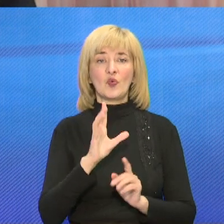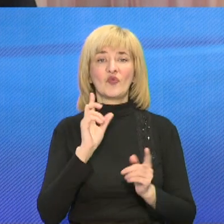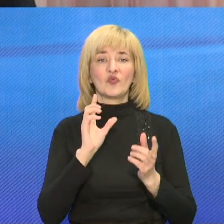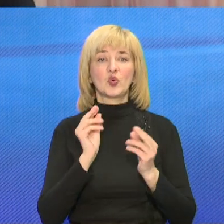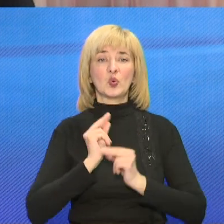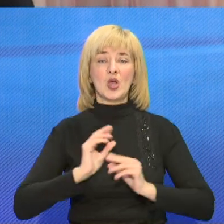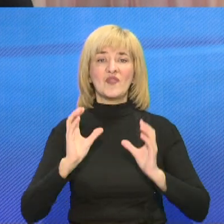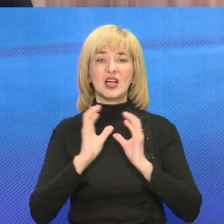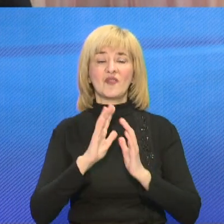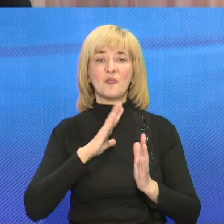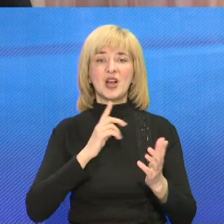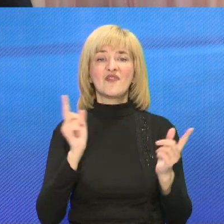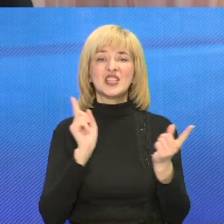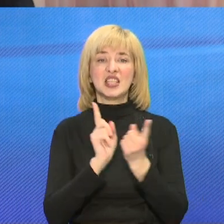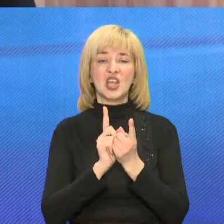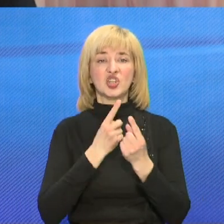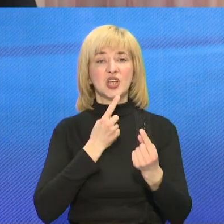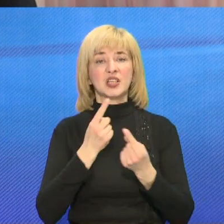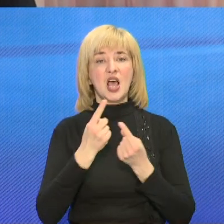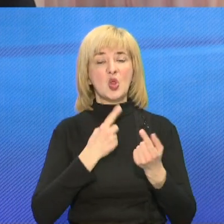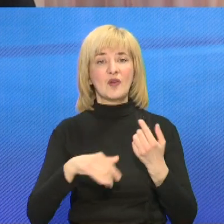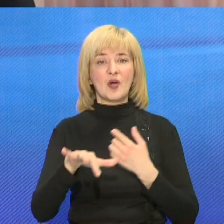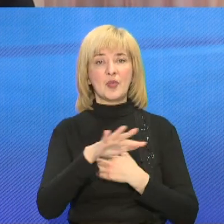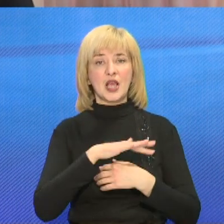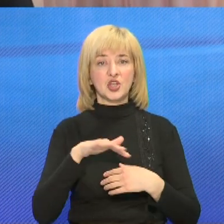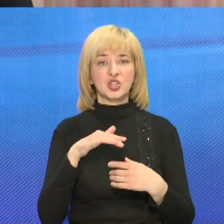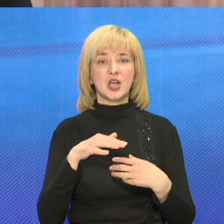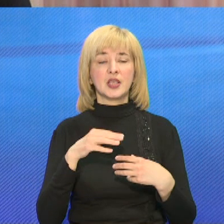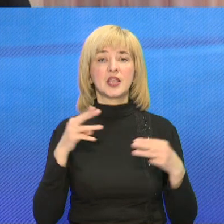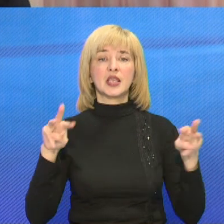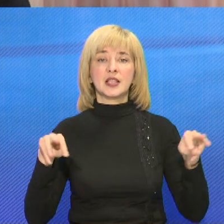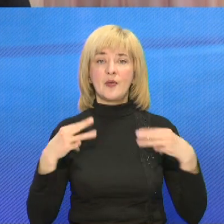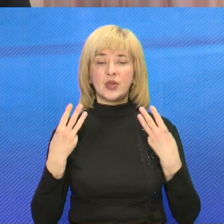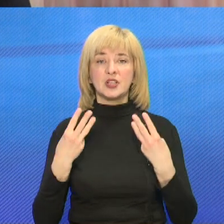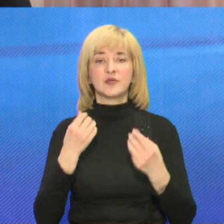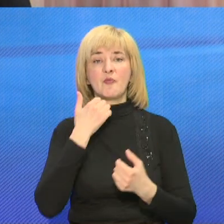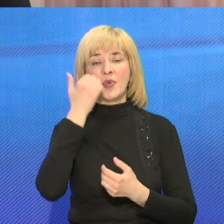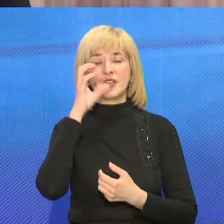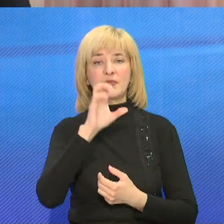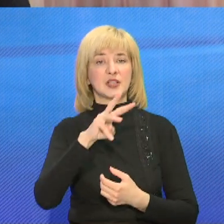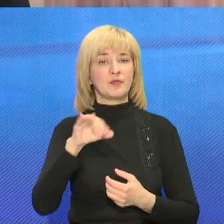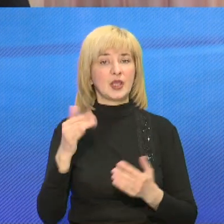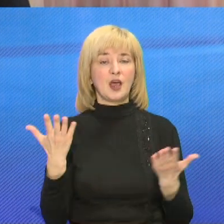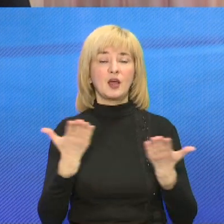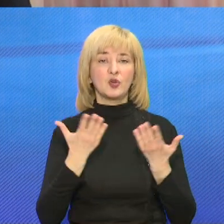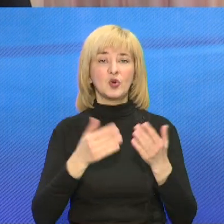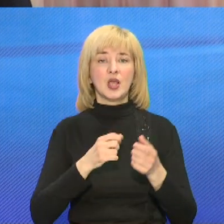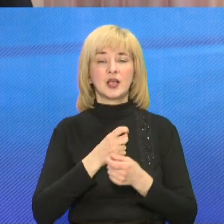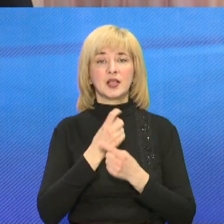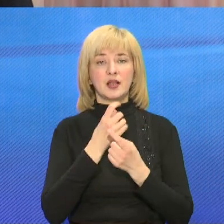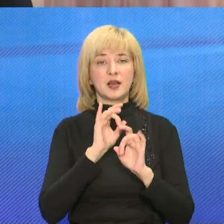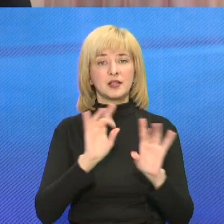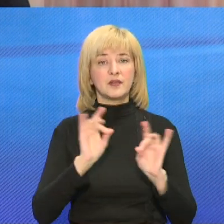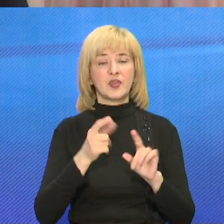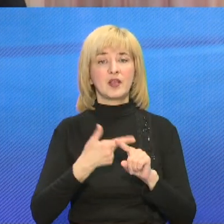встречи, диалоговые площадки, телемосты. Спасибо и средствам массовой информации, которые широко освещали данную тематику. Наверное, не